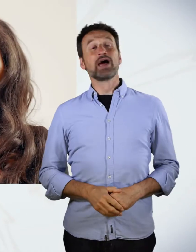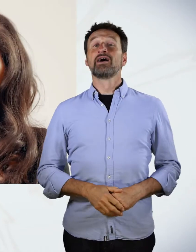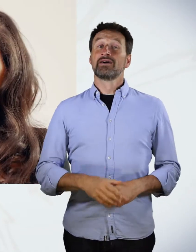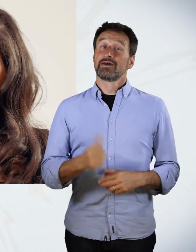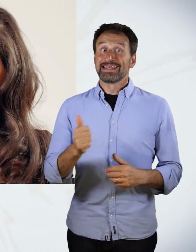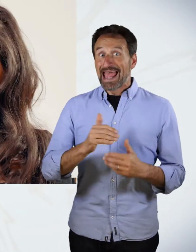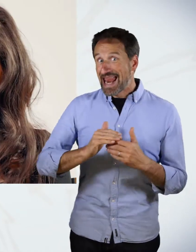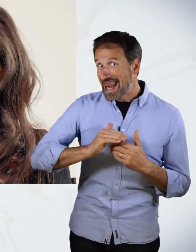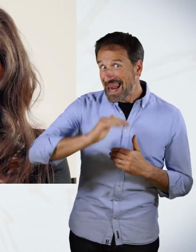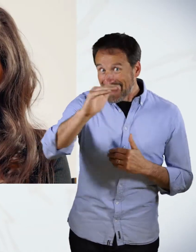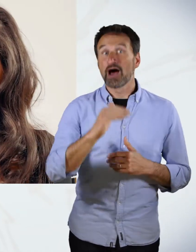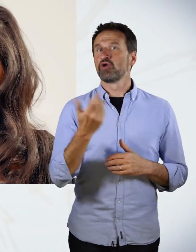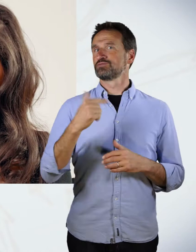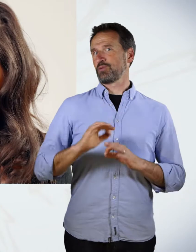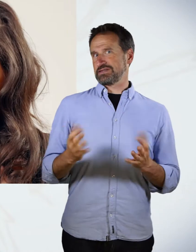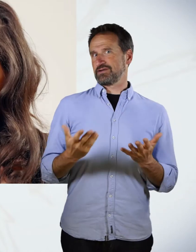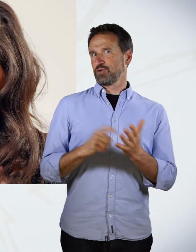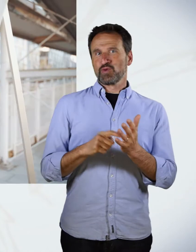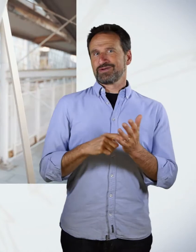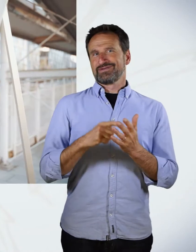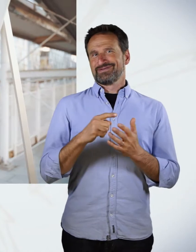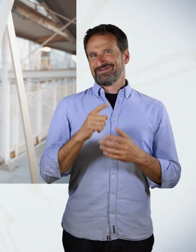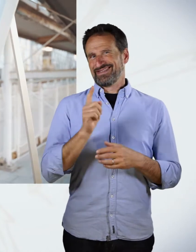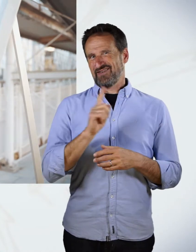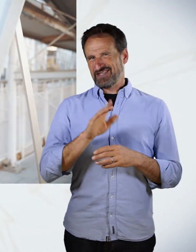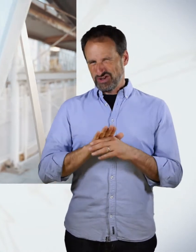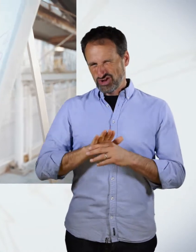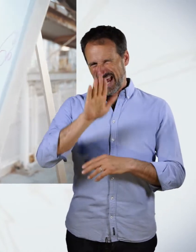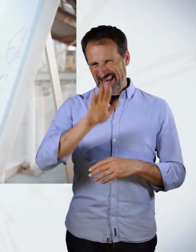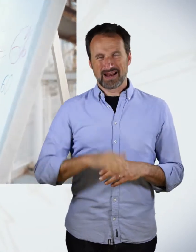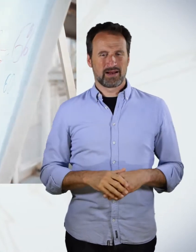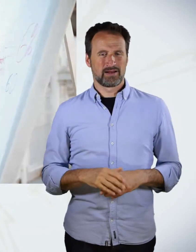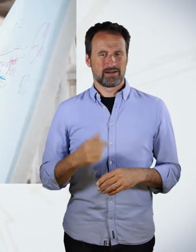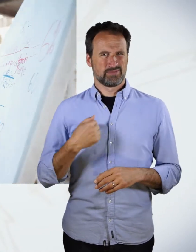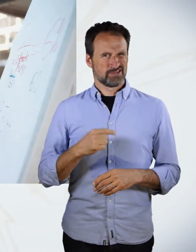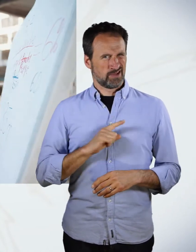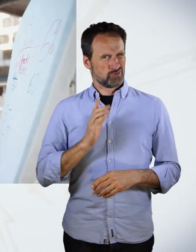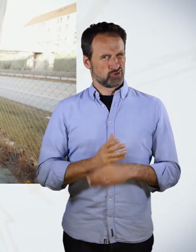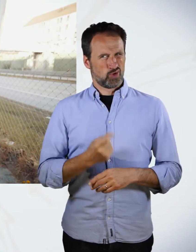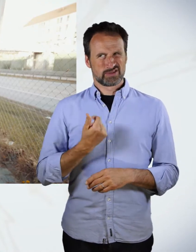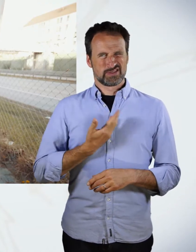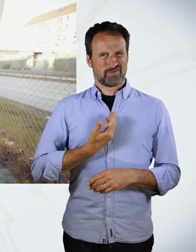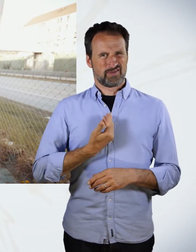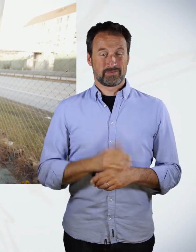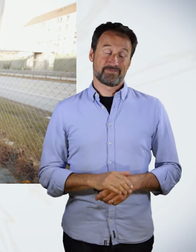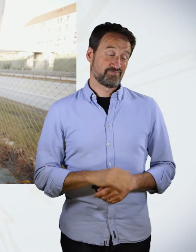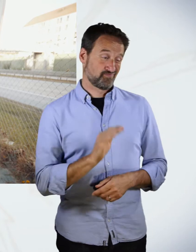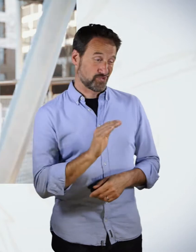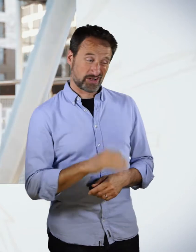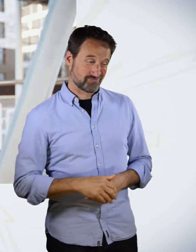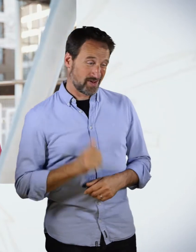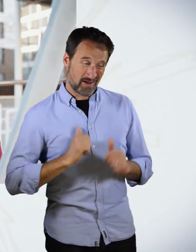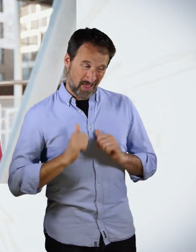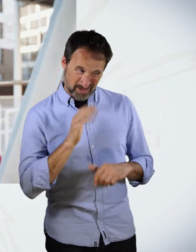umso besser ist sie ja, weil sie ja nicht so steil ist. Aber ich muss ganz ehrlich sein, ich habe schon daran gezweifelt. Ich muss dir leider sagen, das ist